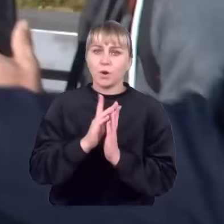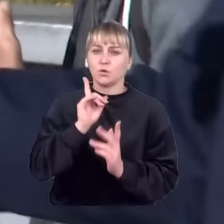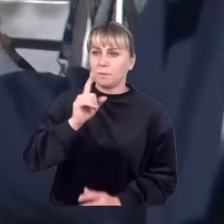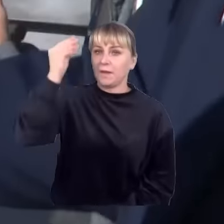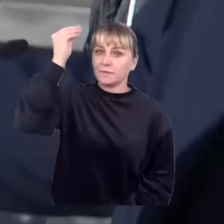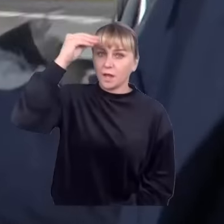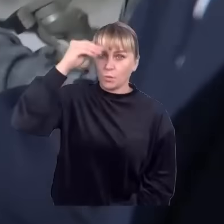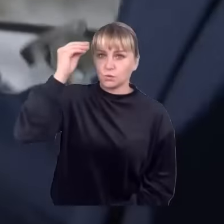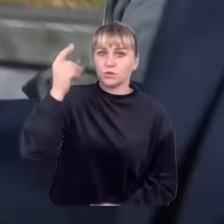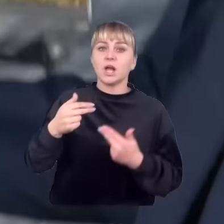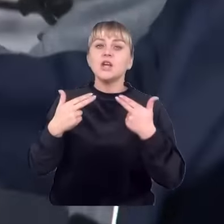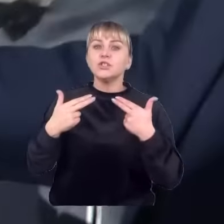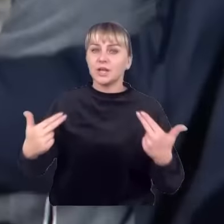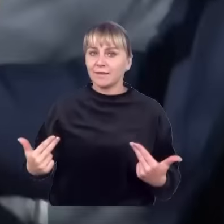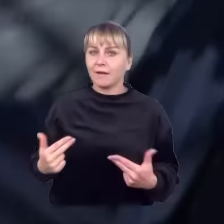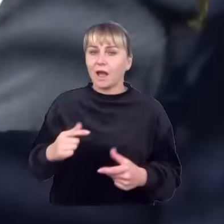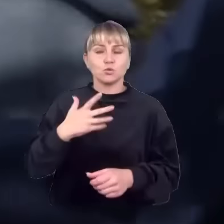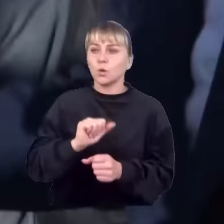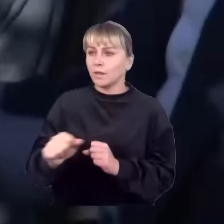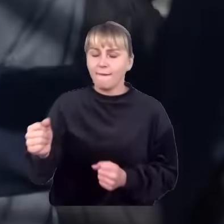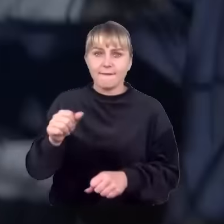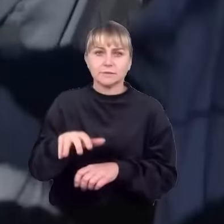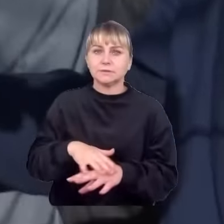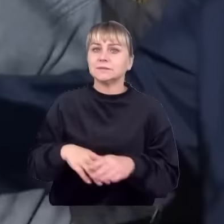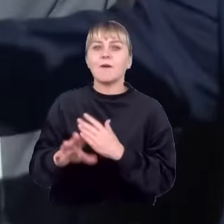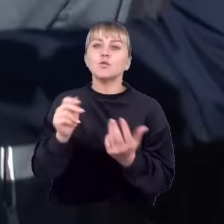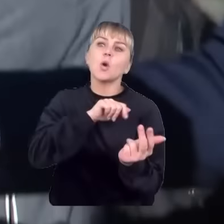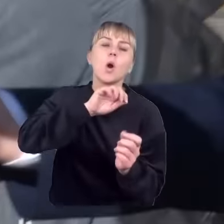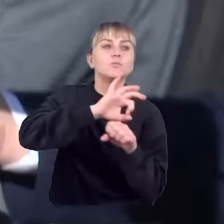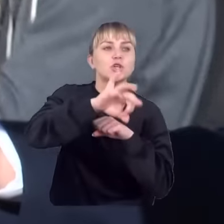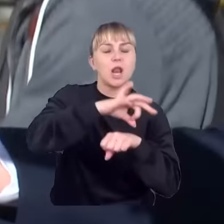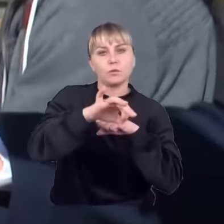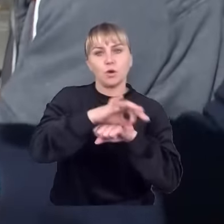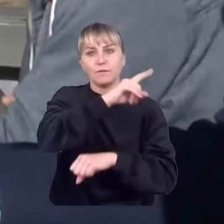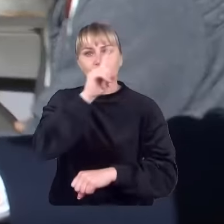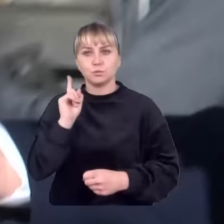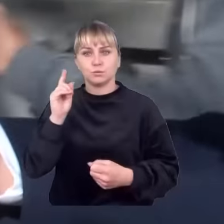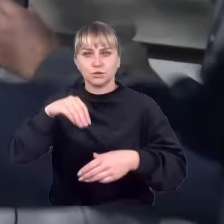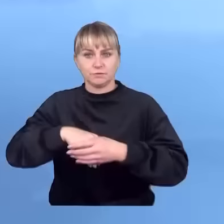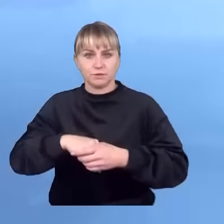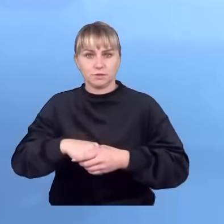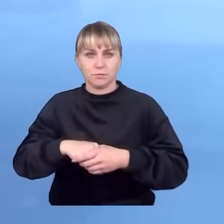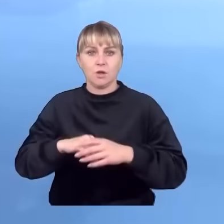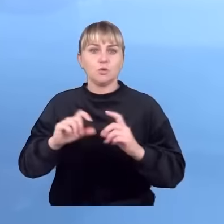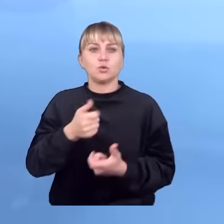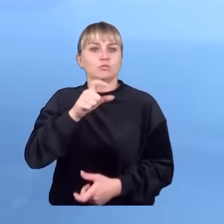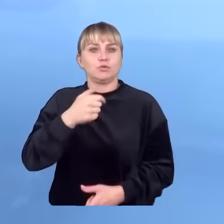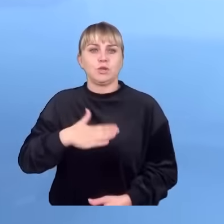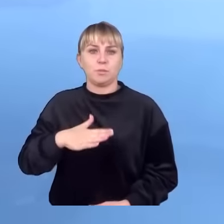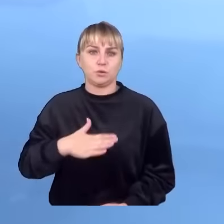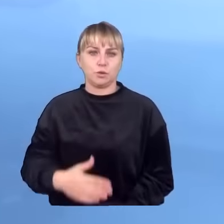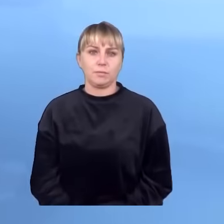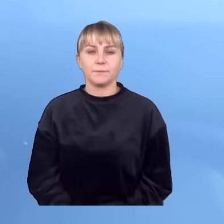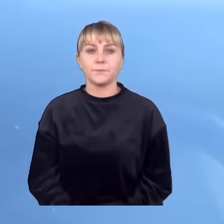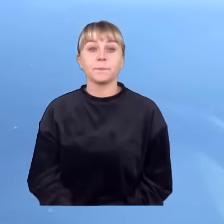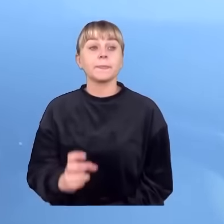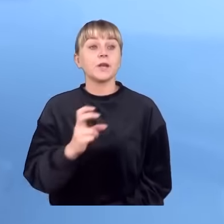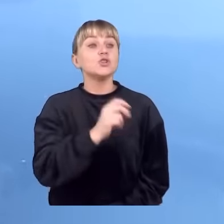że dziennikarstwo nie polega na tym, żeby prześladować ludzi, którzy z jakichś powodów się panu nie podobają. Czy przeprosi pani polskich